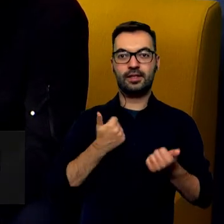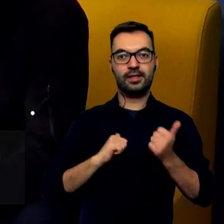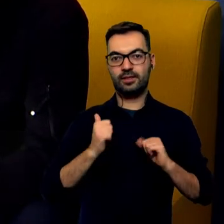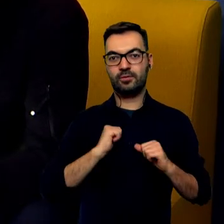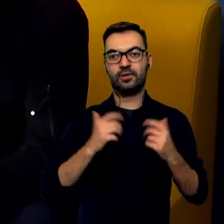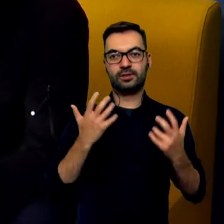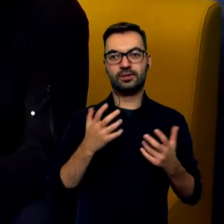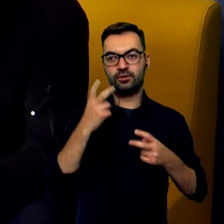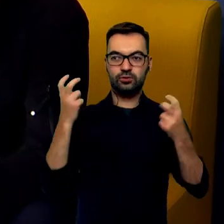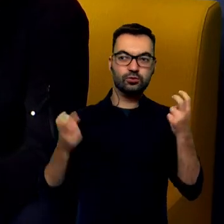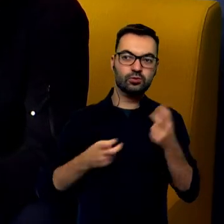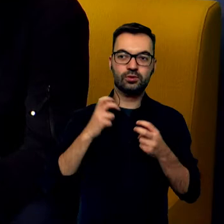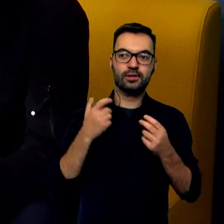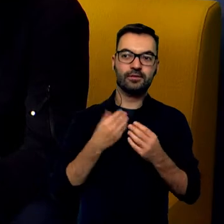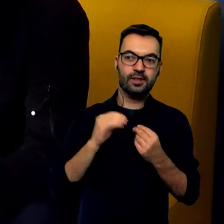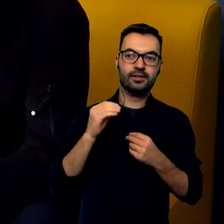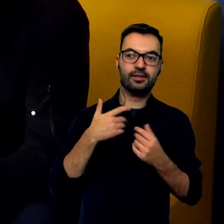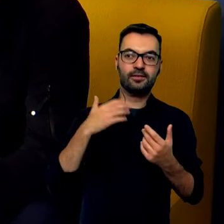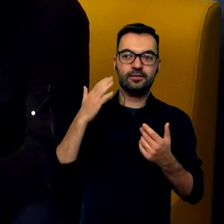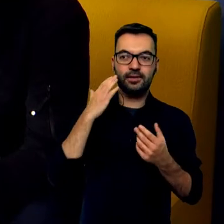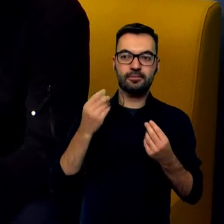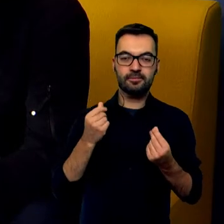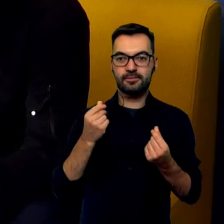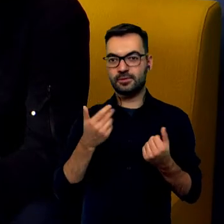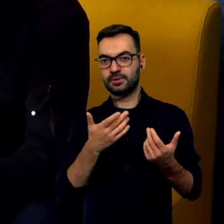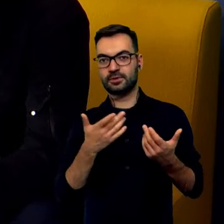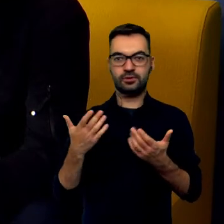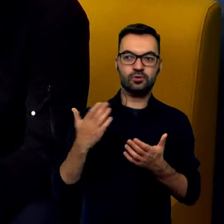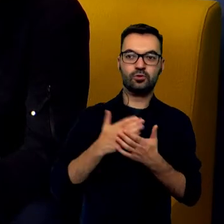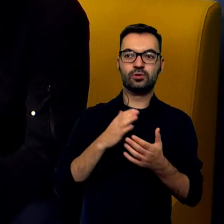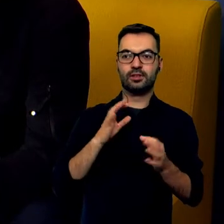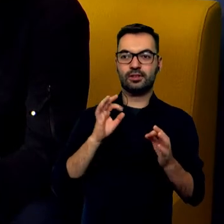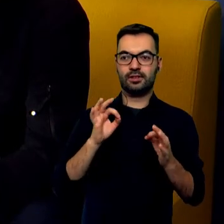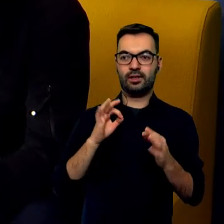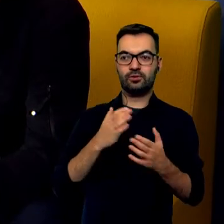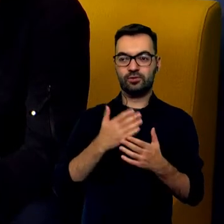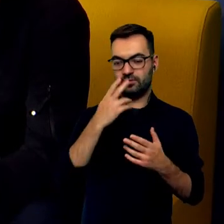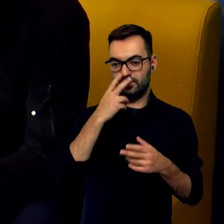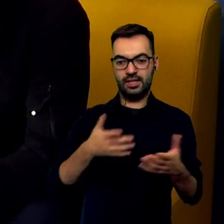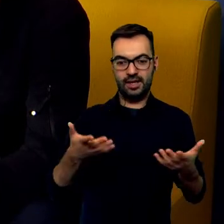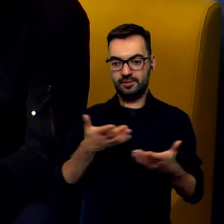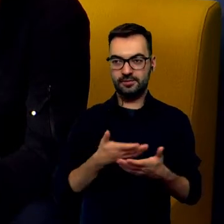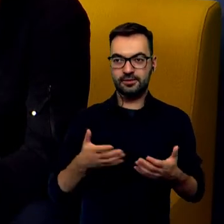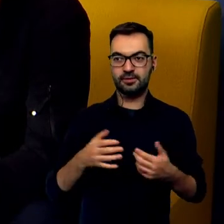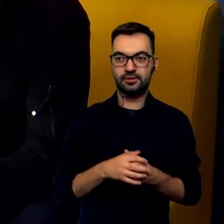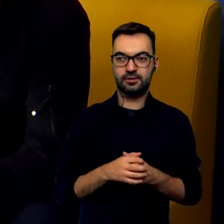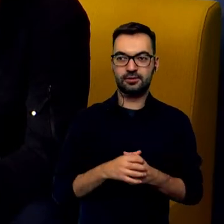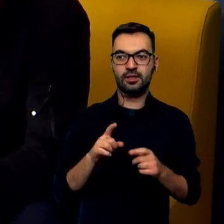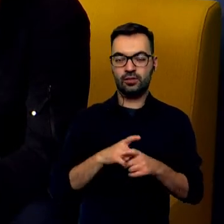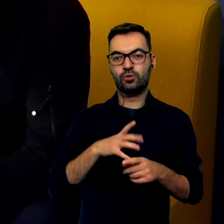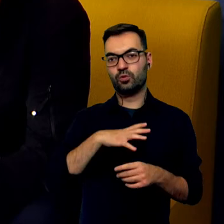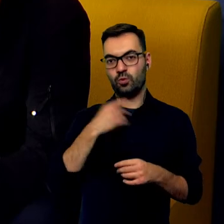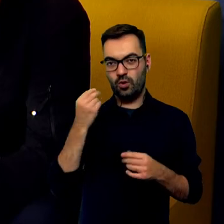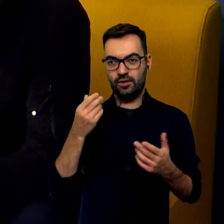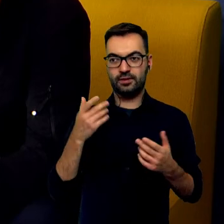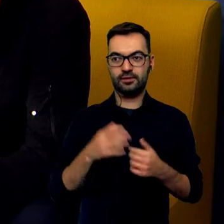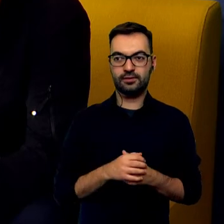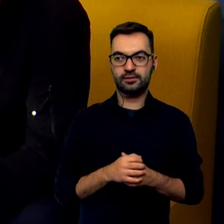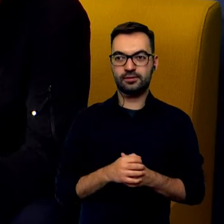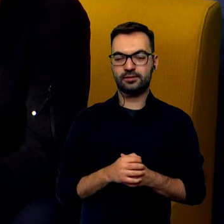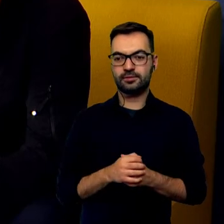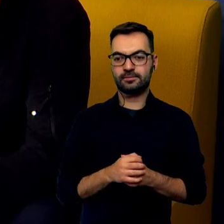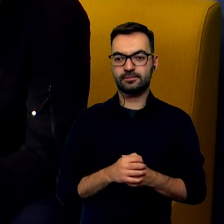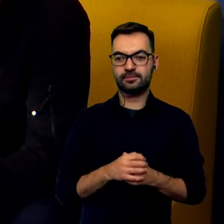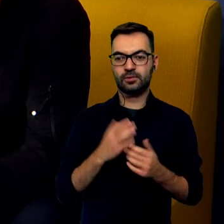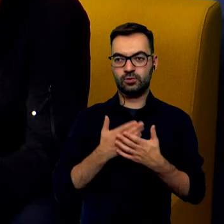niespokojny, że chcę szukać gdzieś dalej, bo wiem, że to, co poznałem materialnego na tym świecie, ale też duchowego, co poznałem,